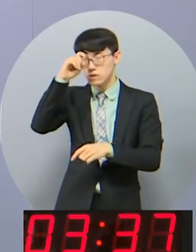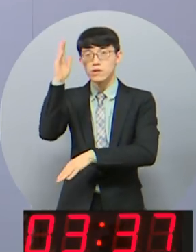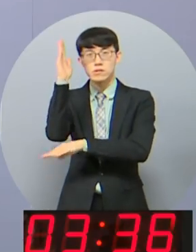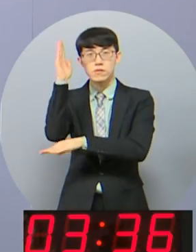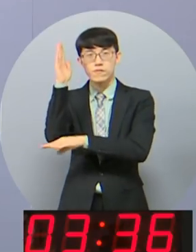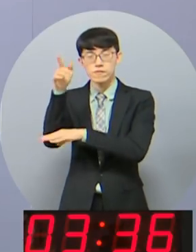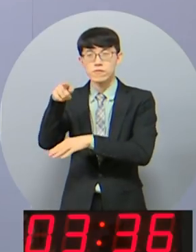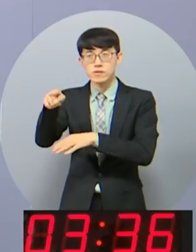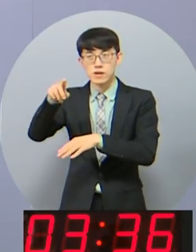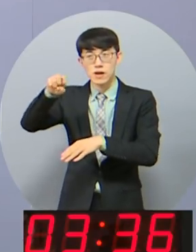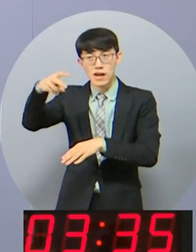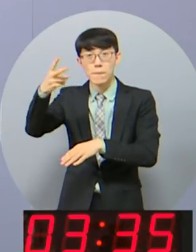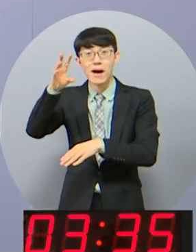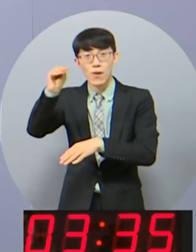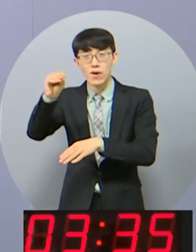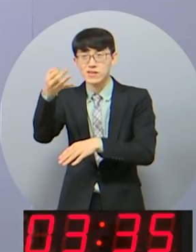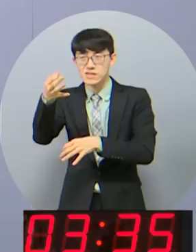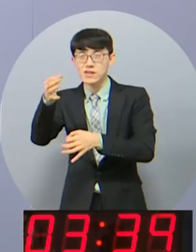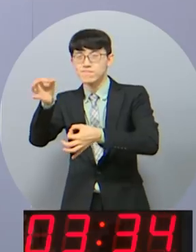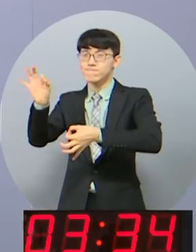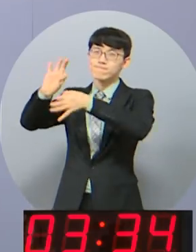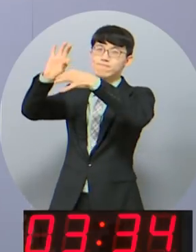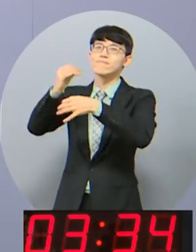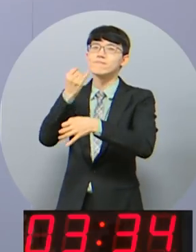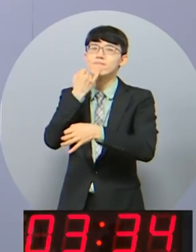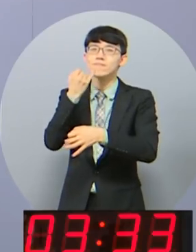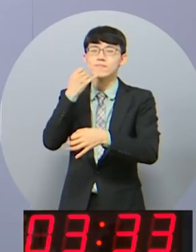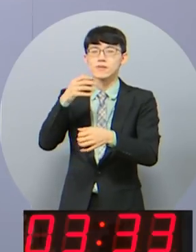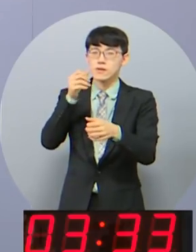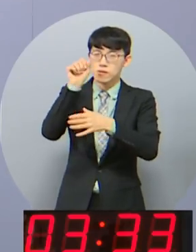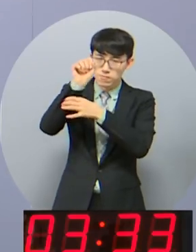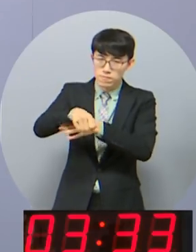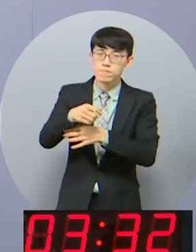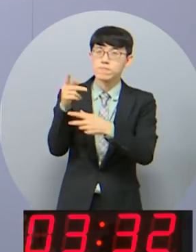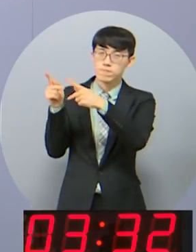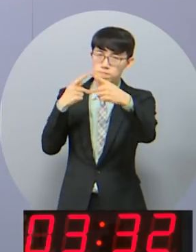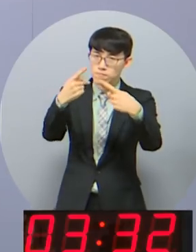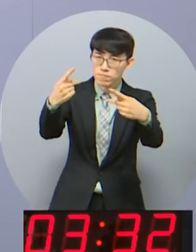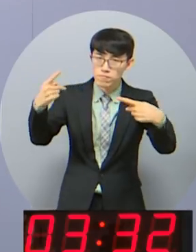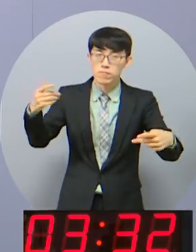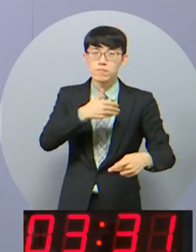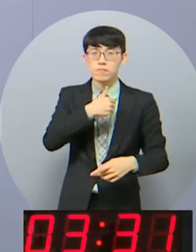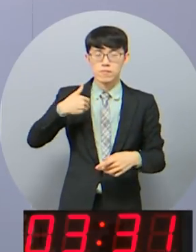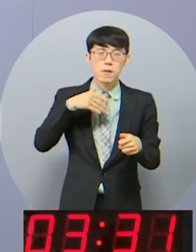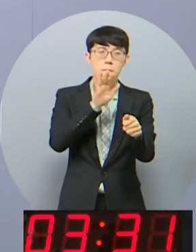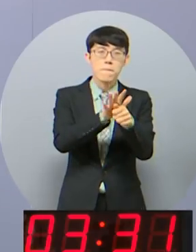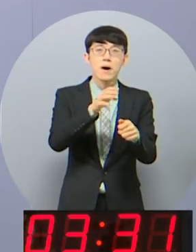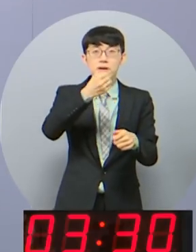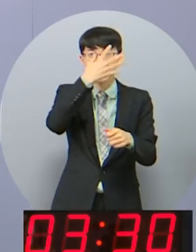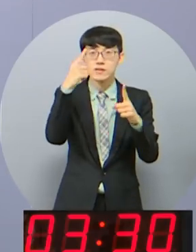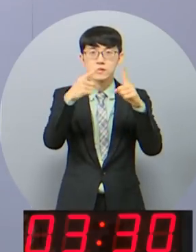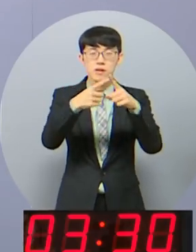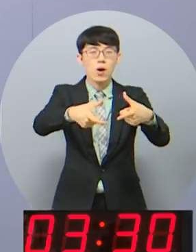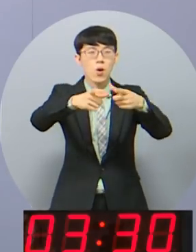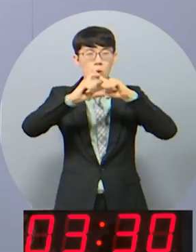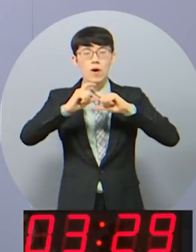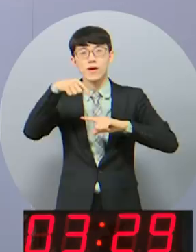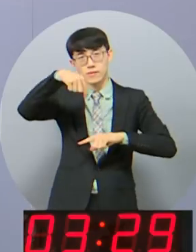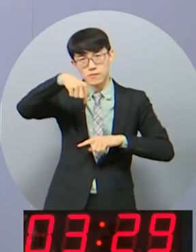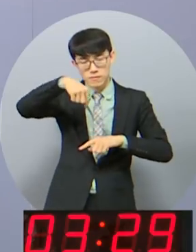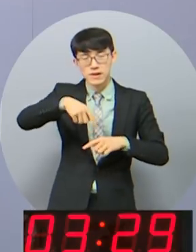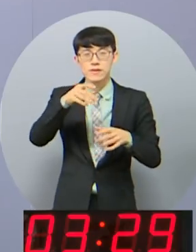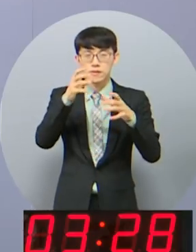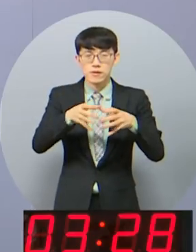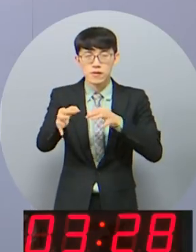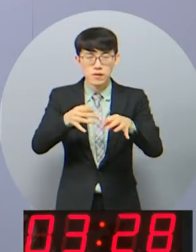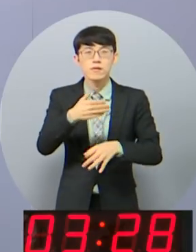率，让有更多更多北海岸的青年能够回乡开一间他们想要开的店，创一个他们想要创的业。青年